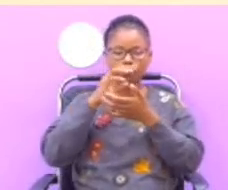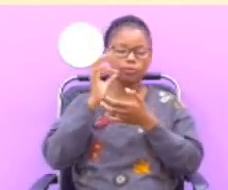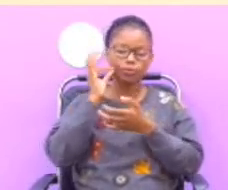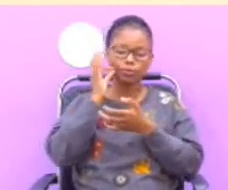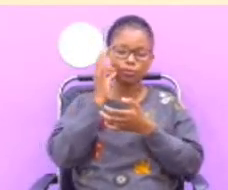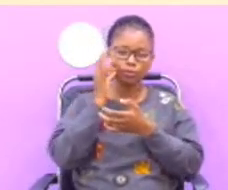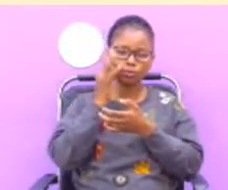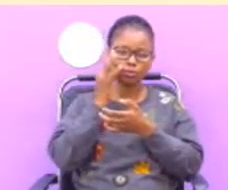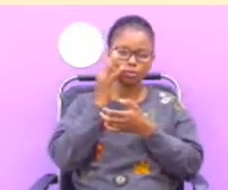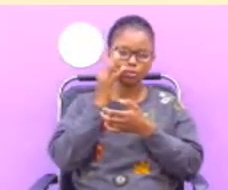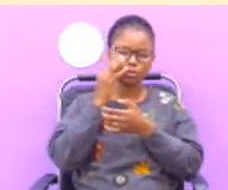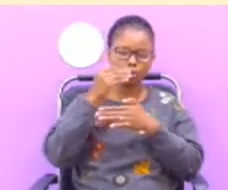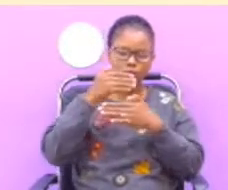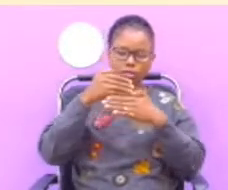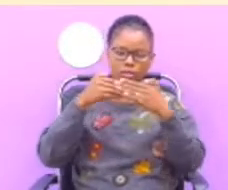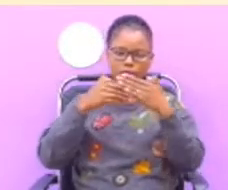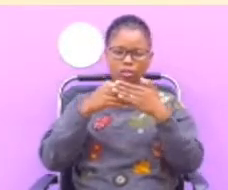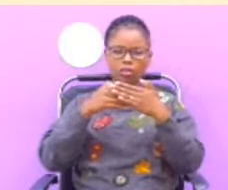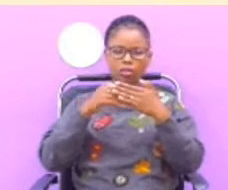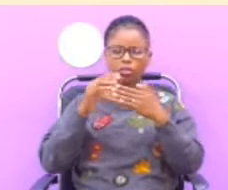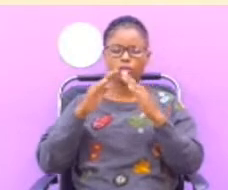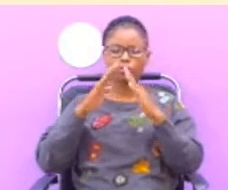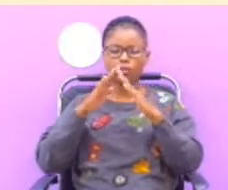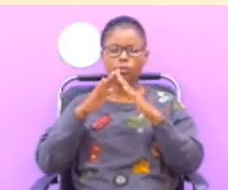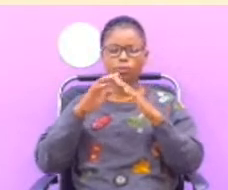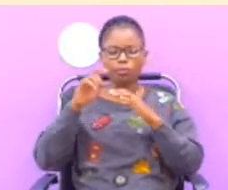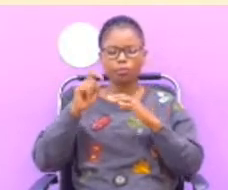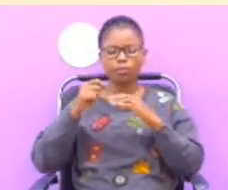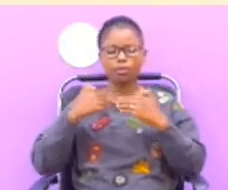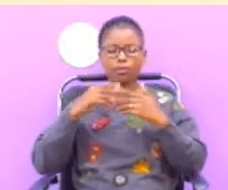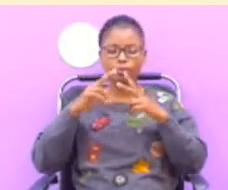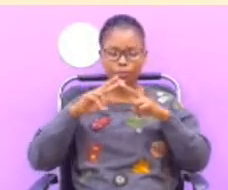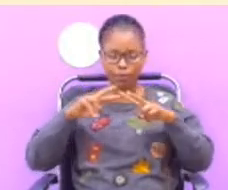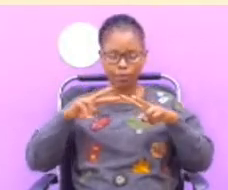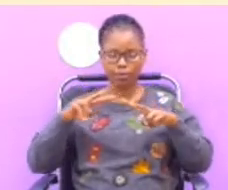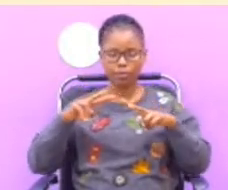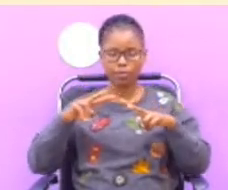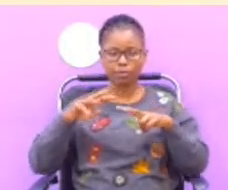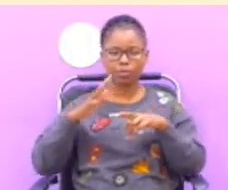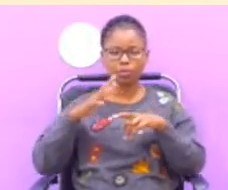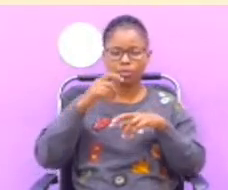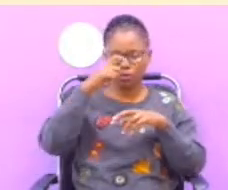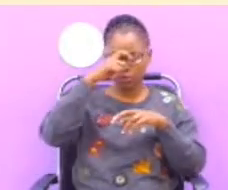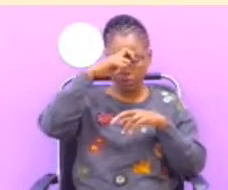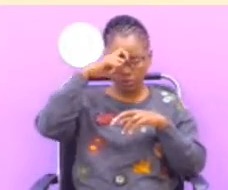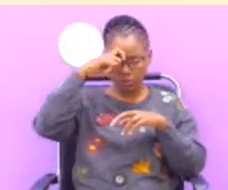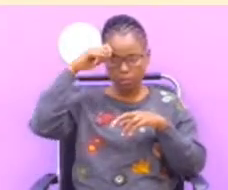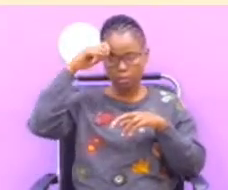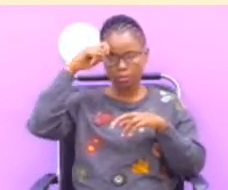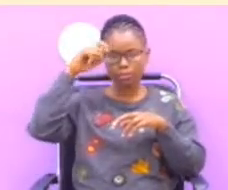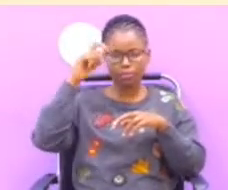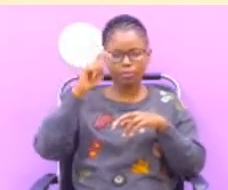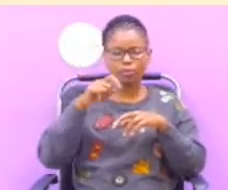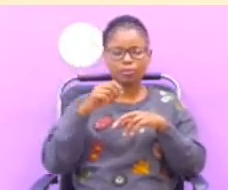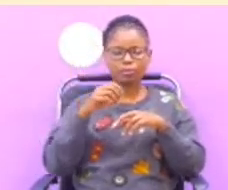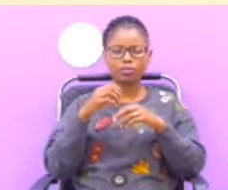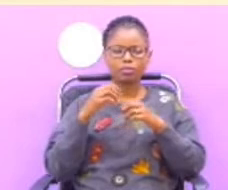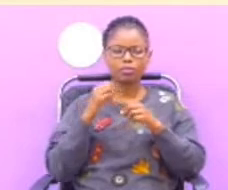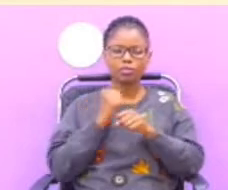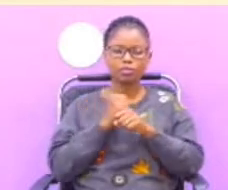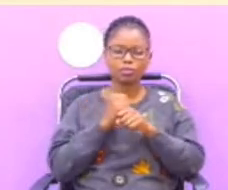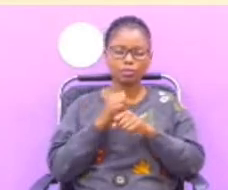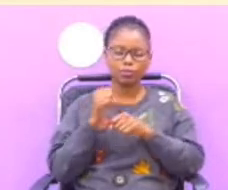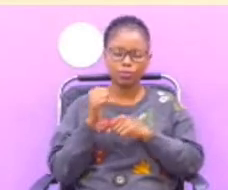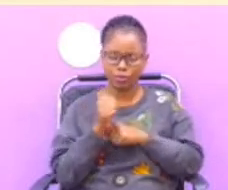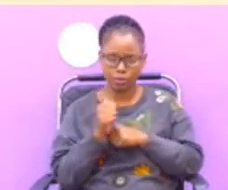ũrĩ mũciĩ ũrĩa wakĩte nĩ ũkũikara na nĩ ũkũgĩa na thayũ thigino yaku nĩ ũkũmĩamũkĩra nginya ona ũkũrũ-inĩ waku thĩinĩ